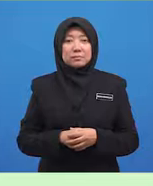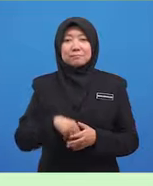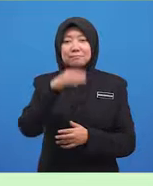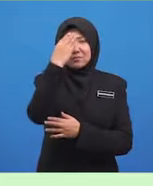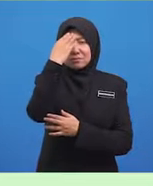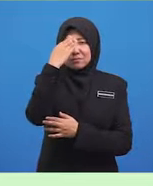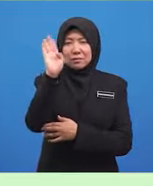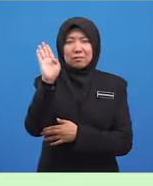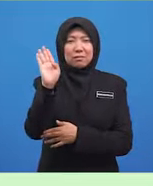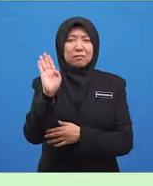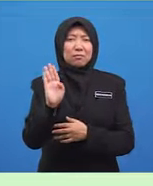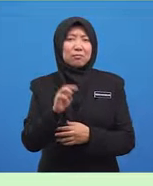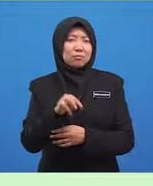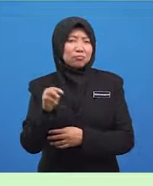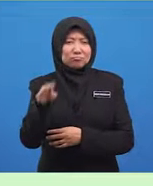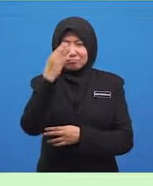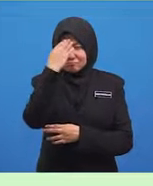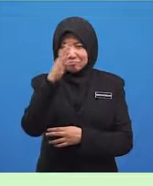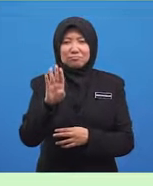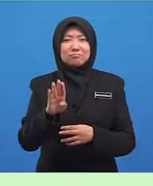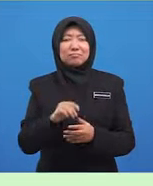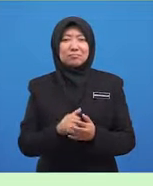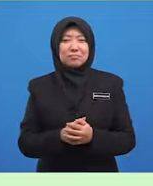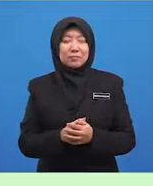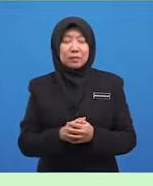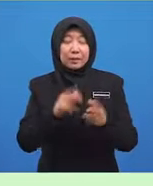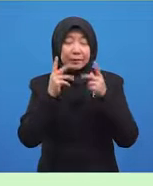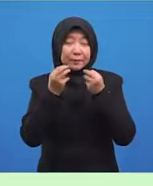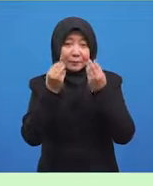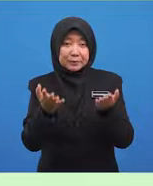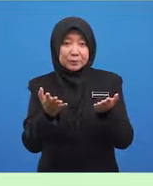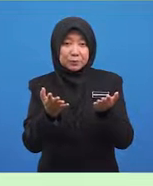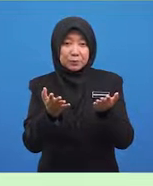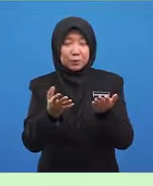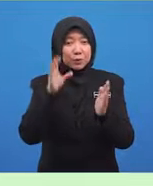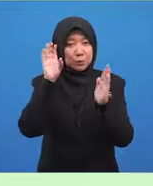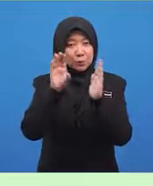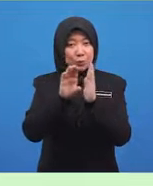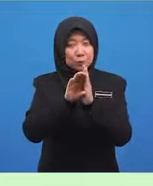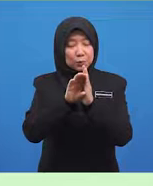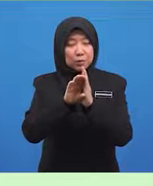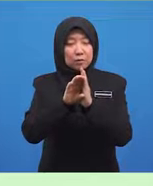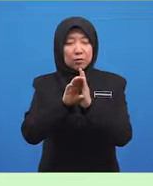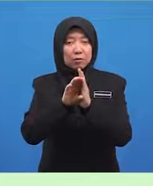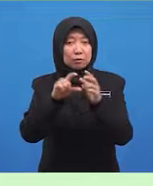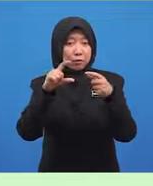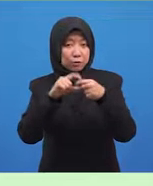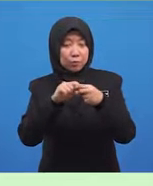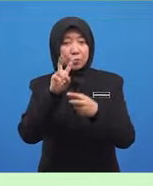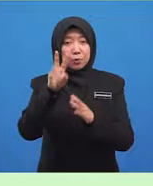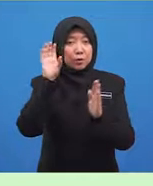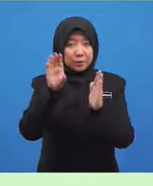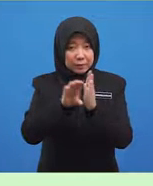Bijak. Kamu memang murid yang bijak. Kata majmuk berdasarkan gabungan dua gambar ini